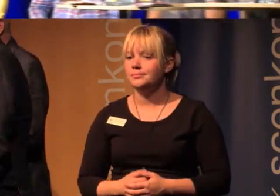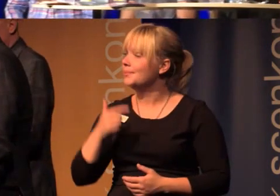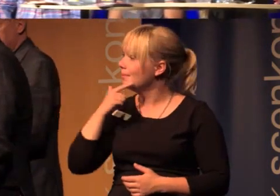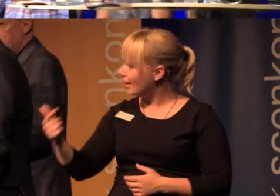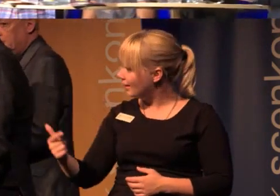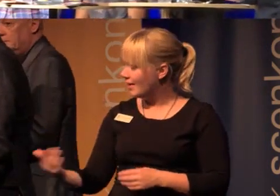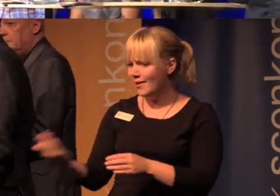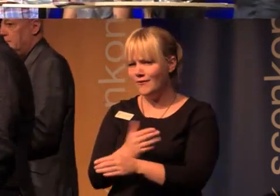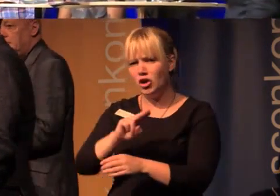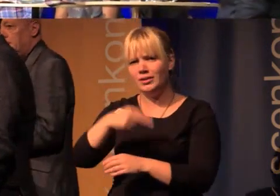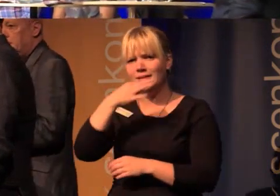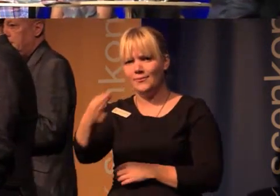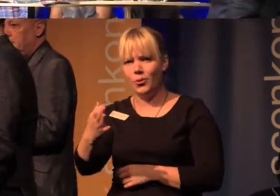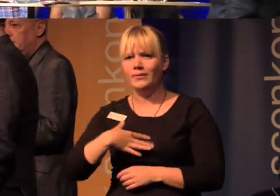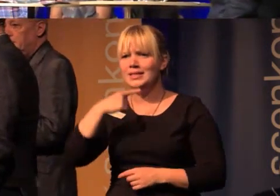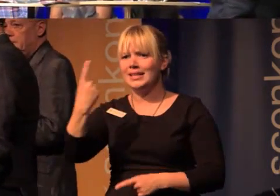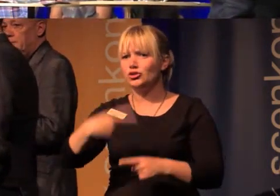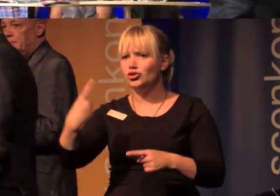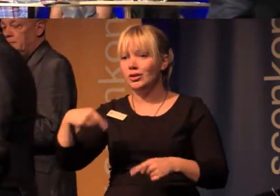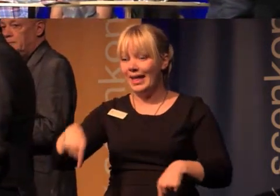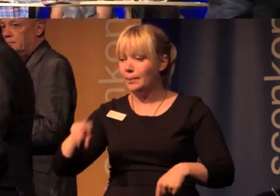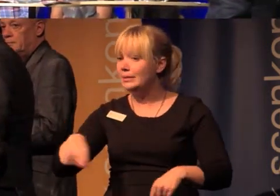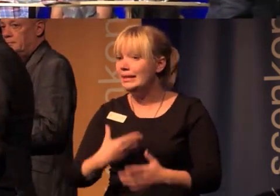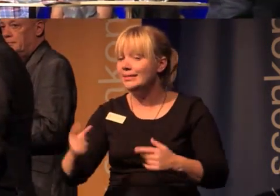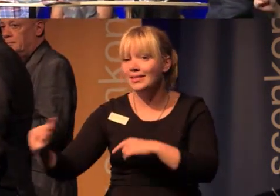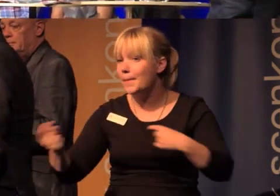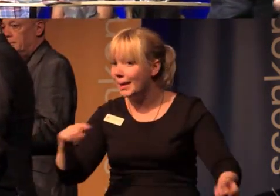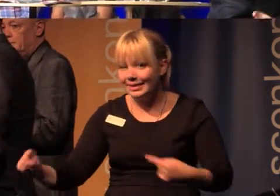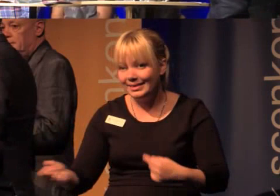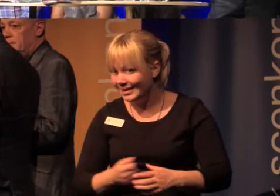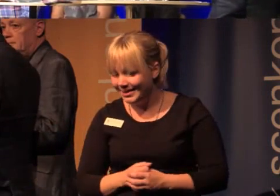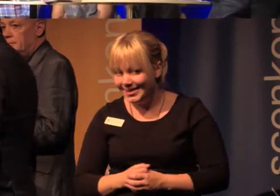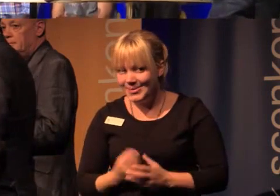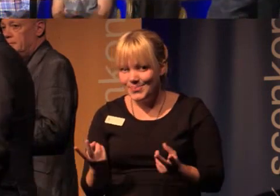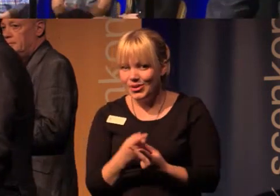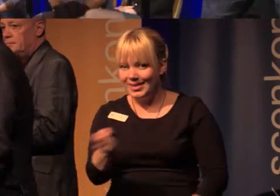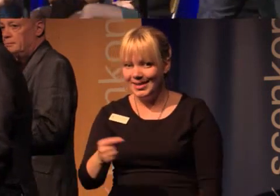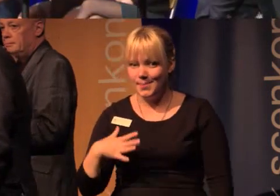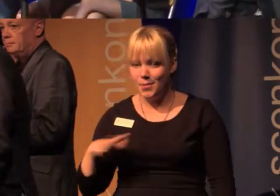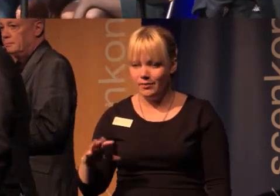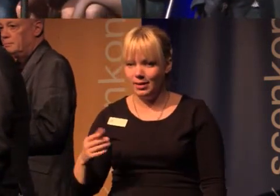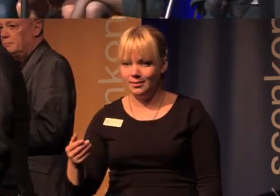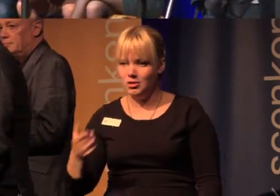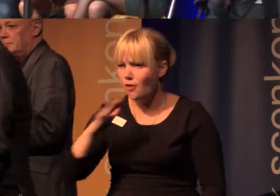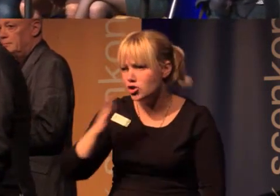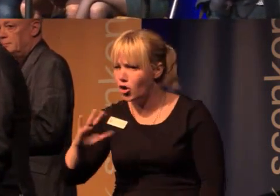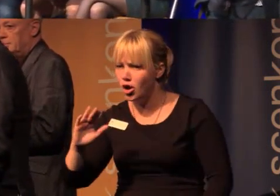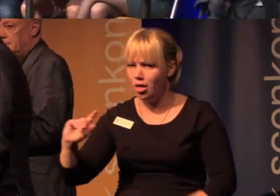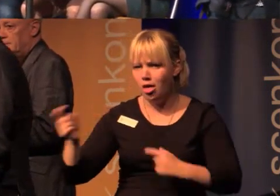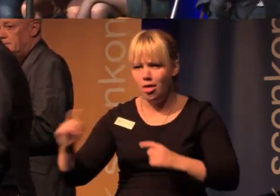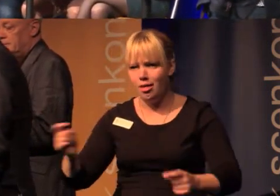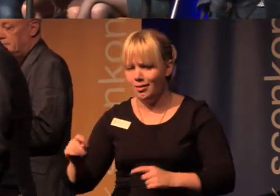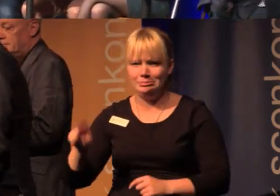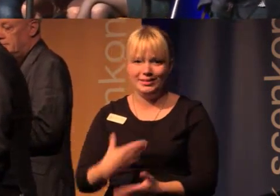kanske ska jag förtydliga att eftersom det här inte är upplagt som en debatt så har vi inte tänkt att det ska bli en massa replikväxlingar fram och tillbaka. Och är det så att man känner